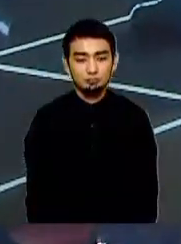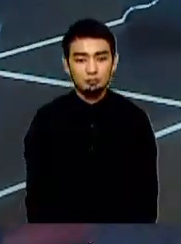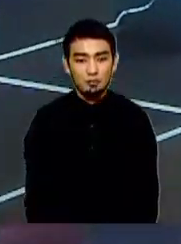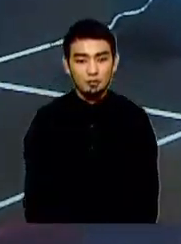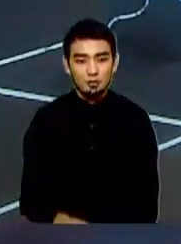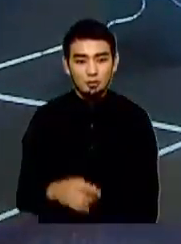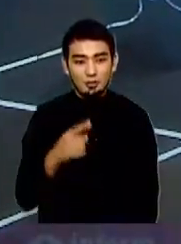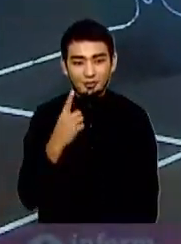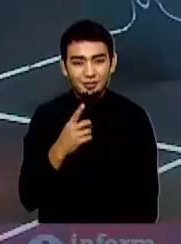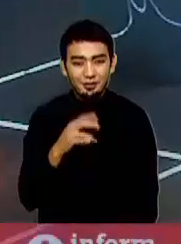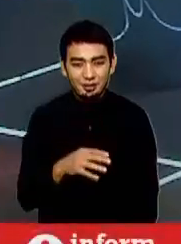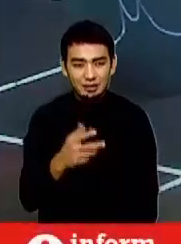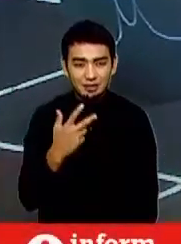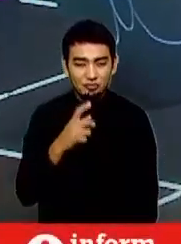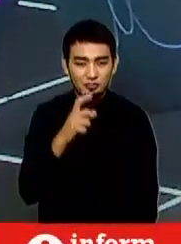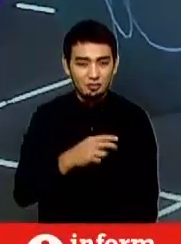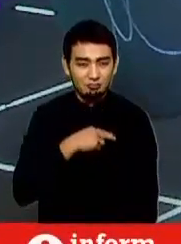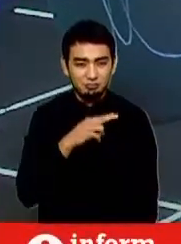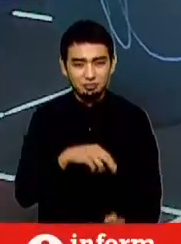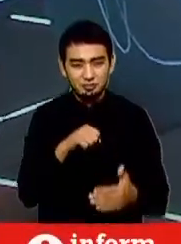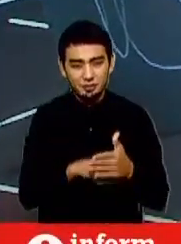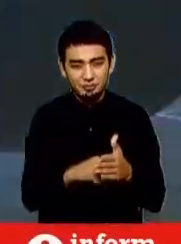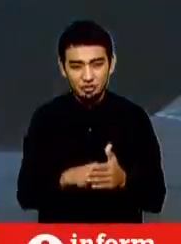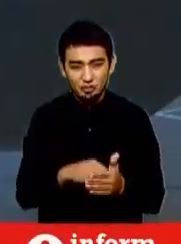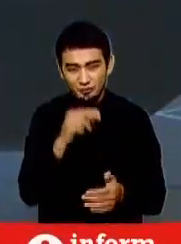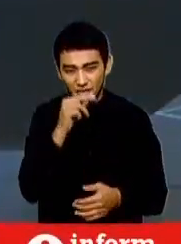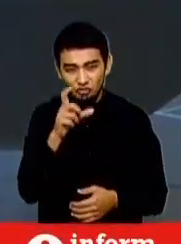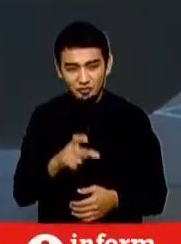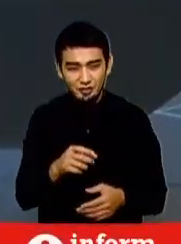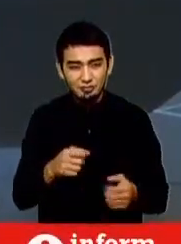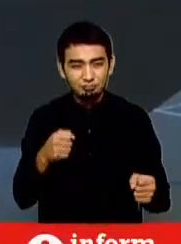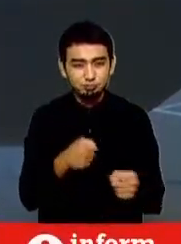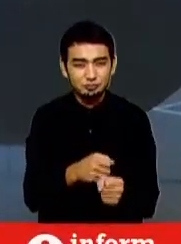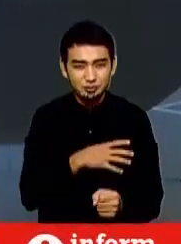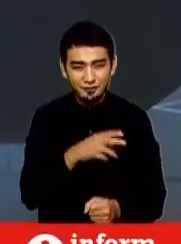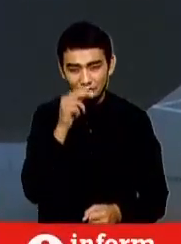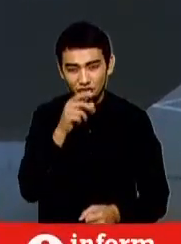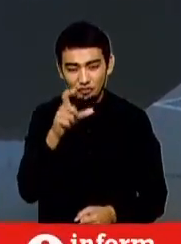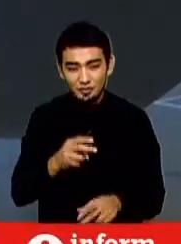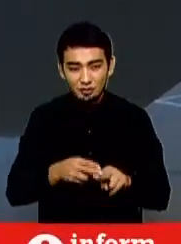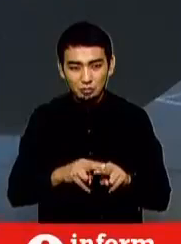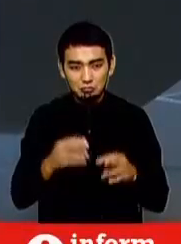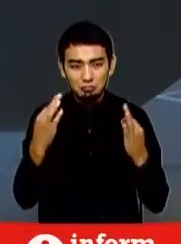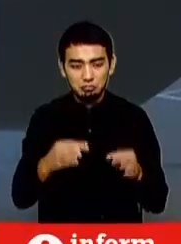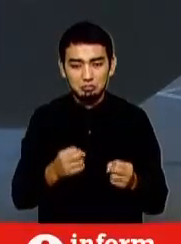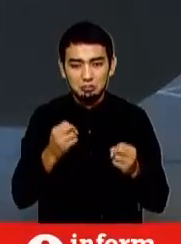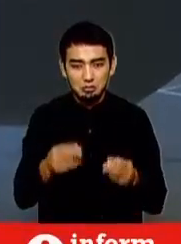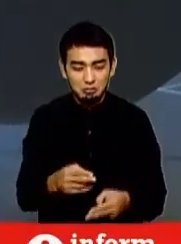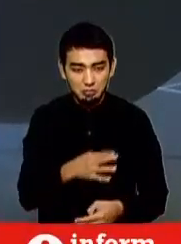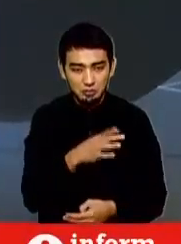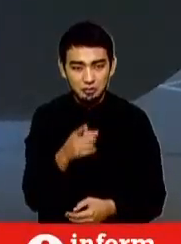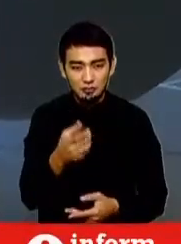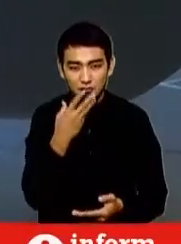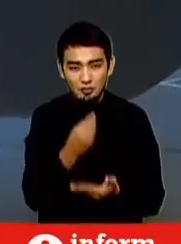Бір емес, үш бірдей адамның өліміне себепші болған жол көлік оқиғасына қатысты күдікке ілінген адам бостандықта қалай жүр. Көлігін